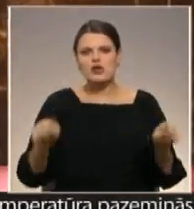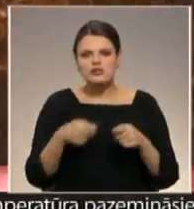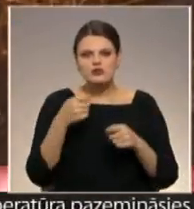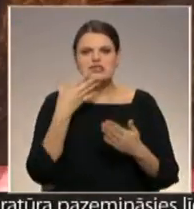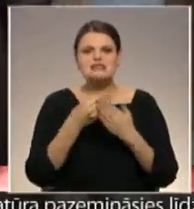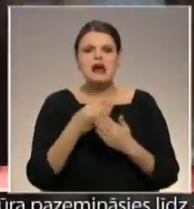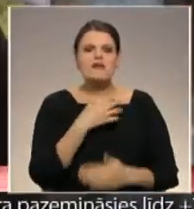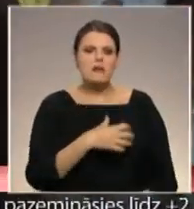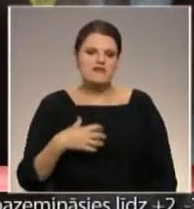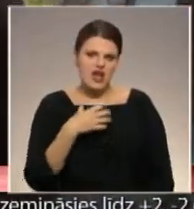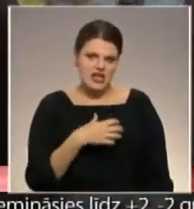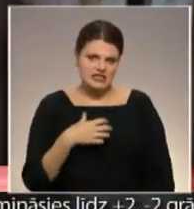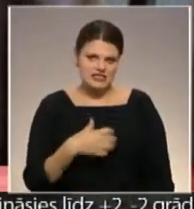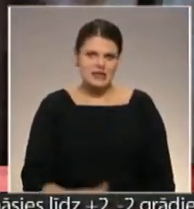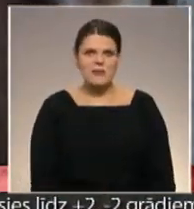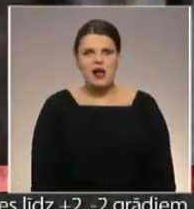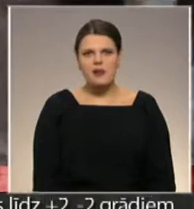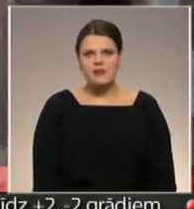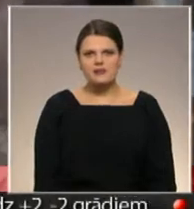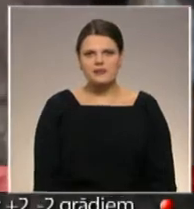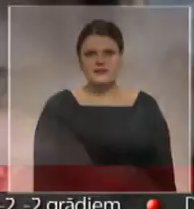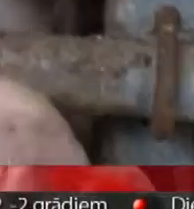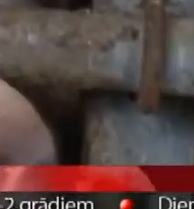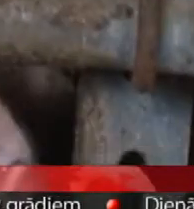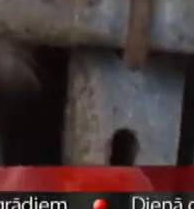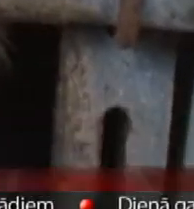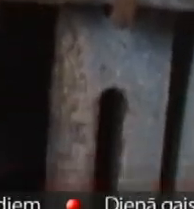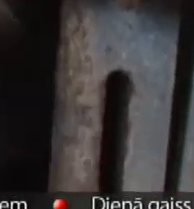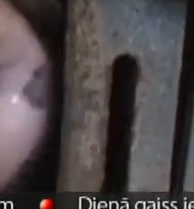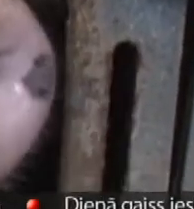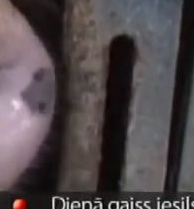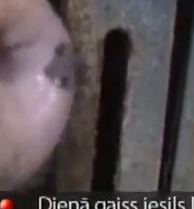vajadzībām. Ilza Kišķenko, Ausmas Prūkta, Andrejs Mažāns, Latgales reģionālā televīzija.